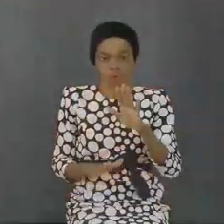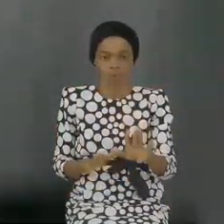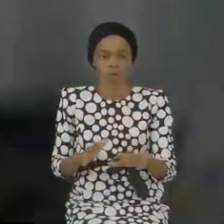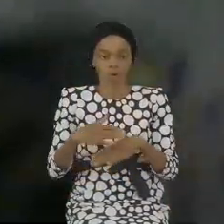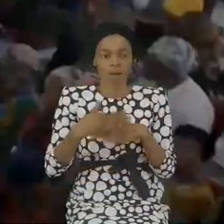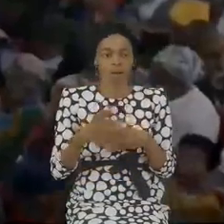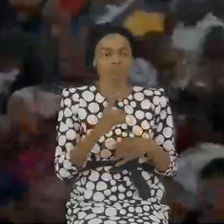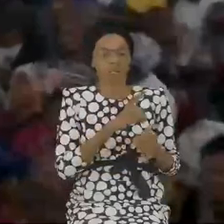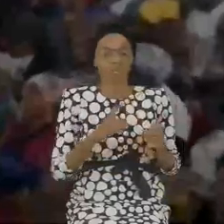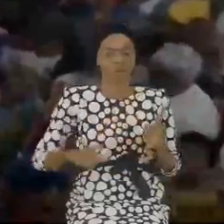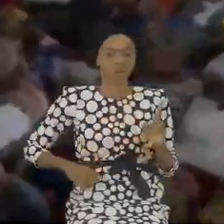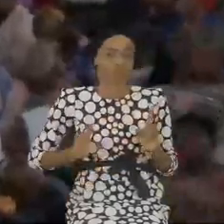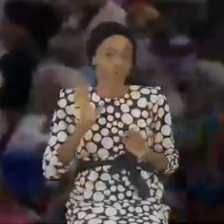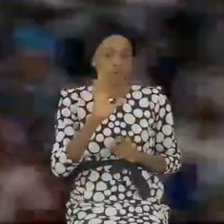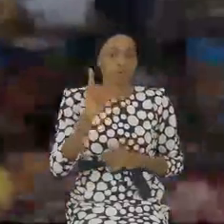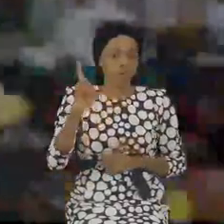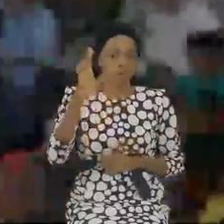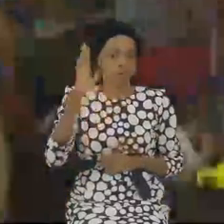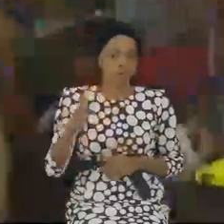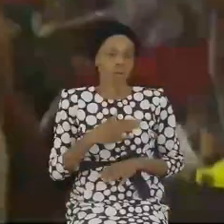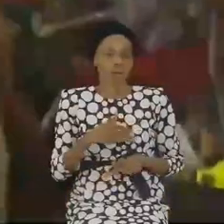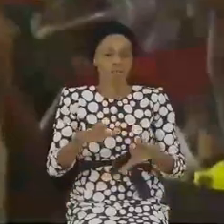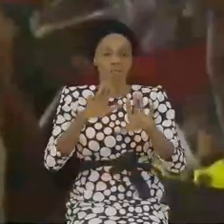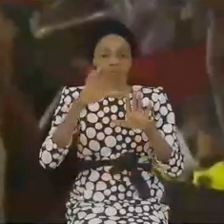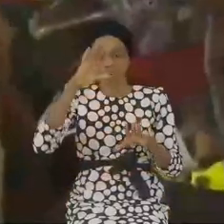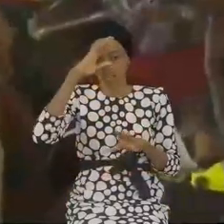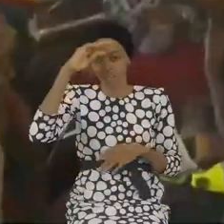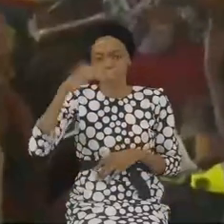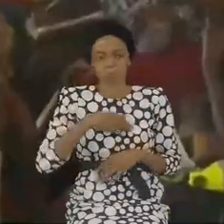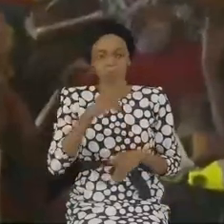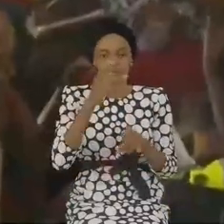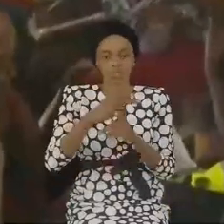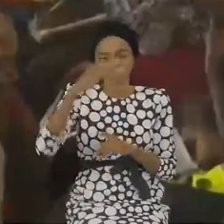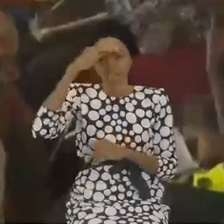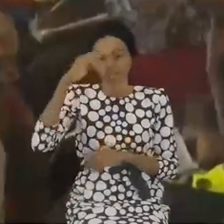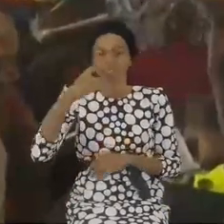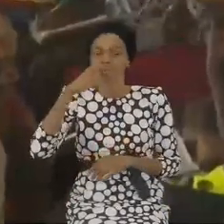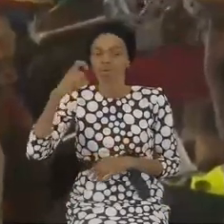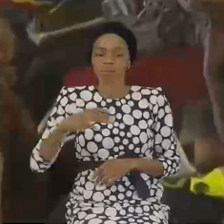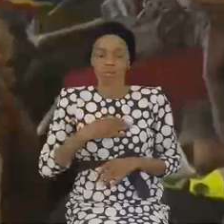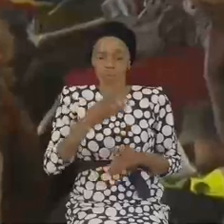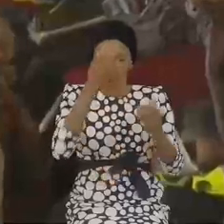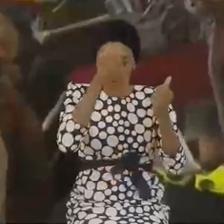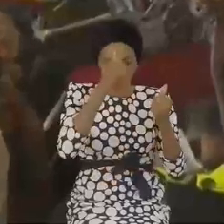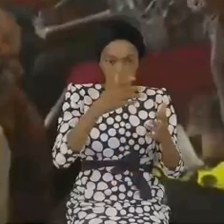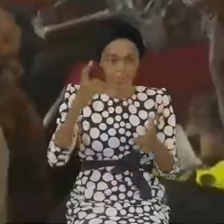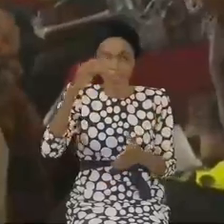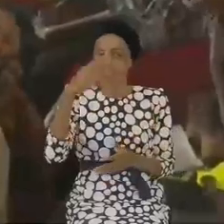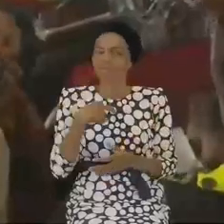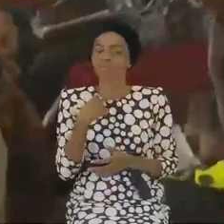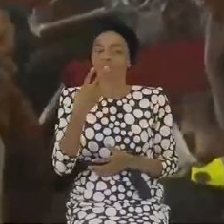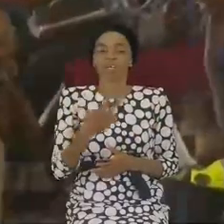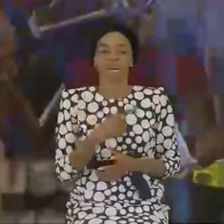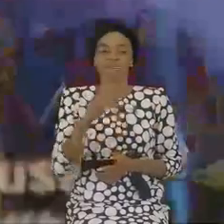l'Éternel votre Dieu et vous le craindrez. Vous observerez ses commandements. Vous obéirez à sa voix. Vous le